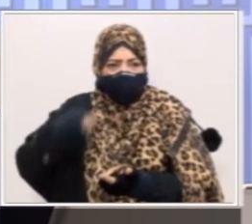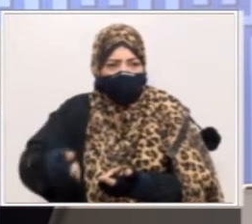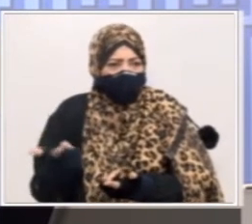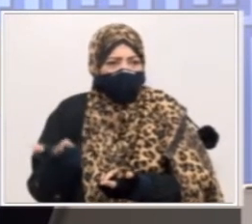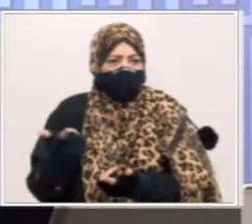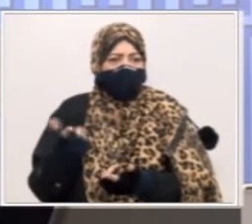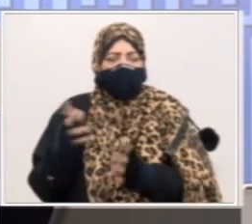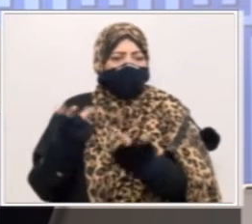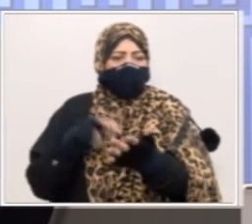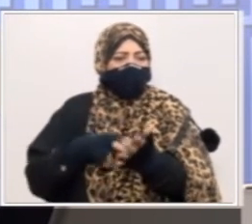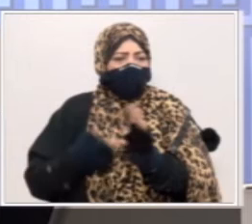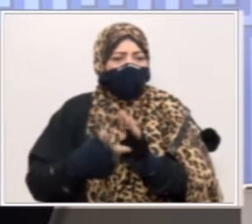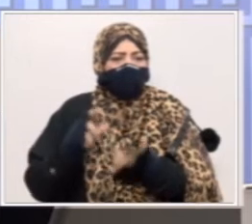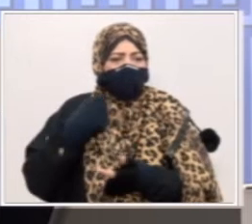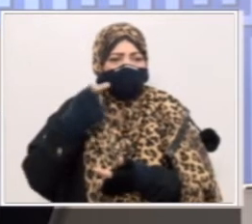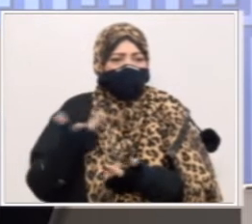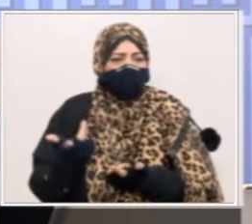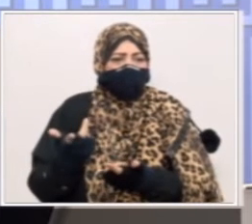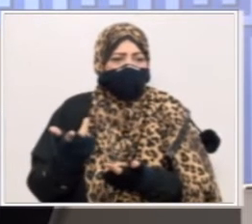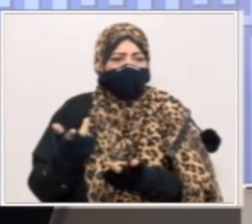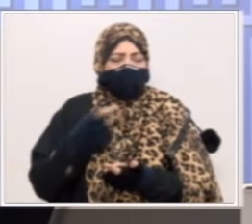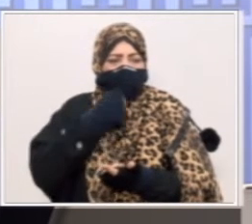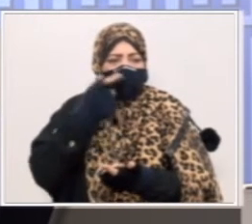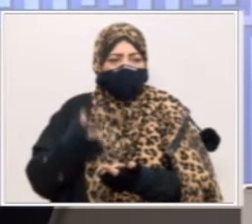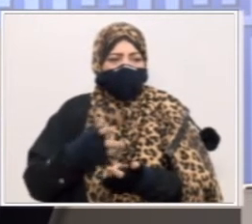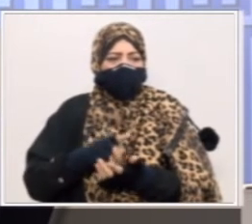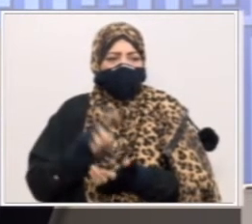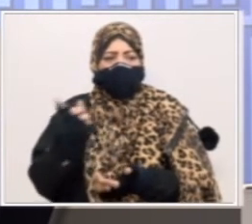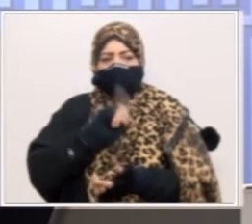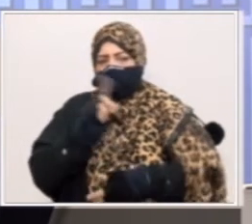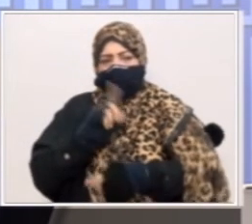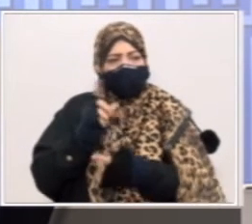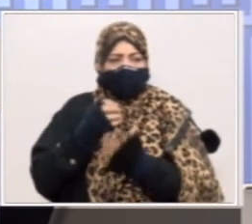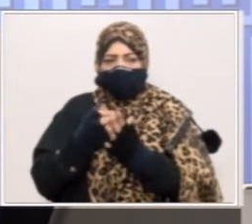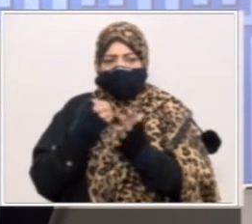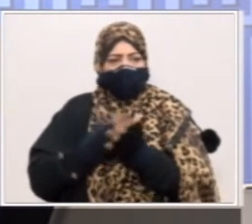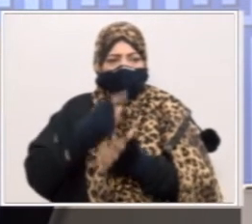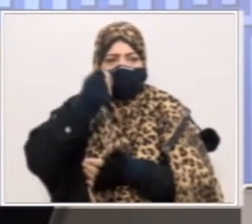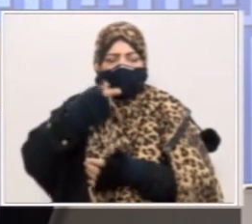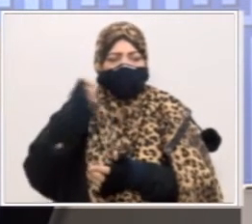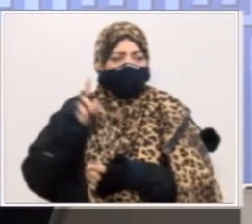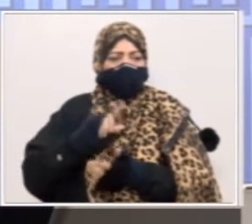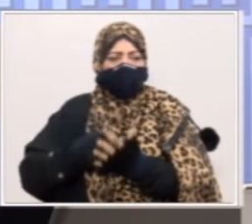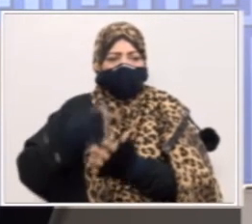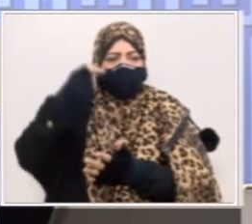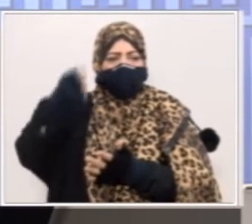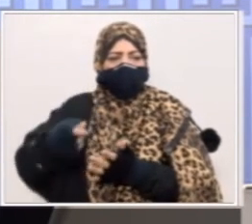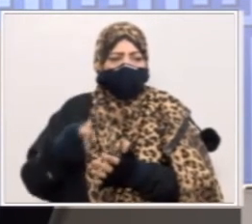الفدية لا تعطى بهذه الصورة، وكثير من الناس يقعون في هذا الخطأ،